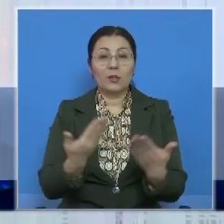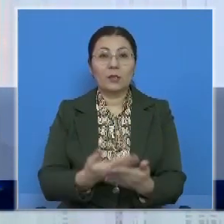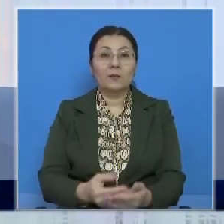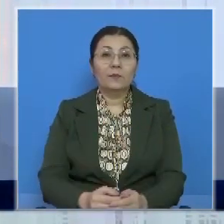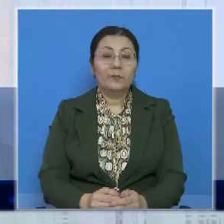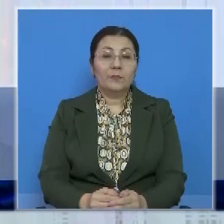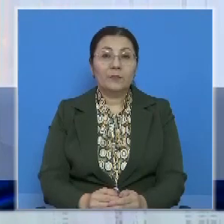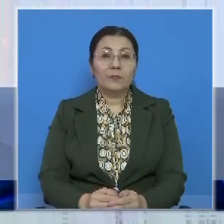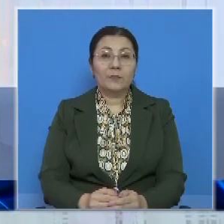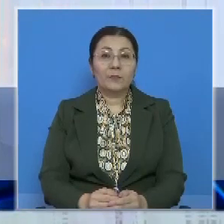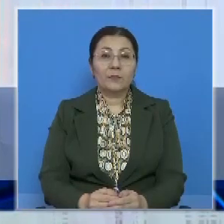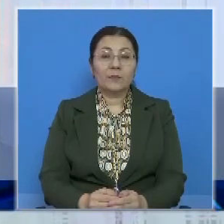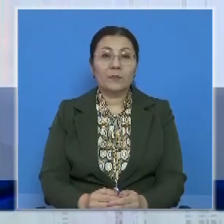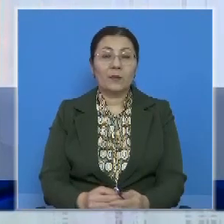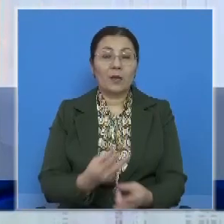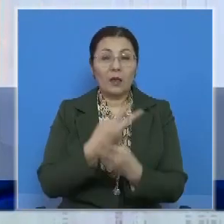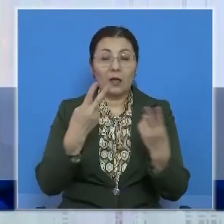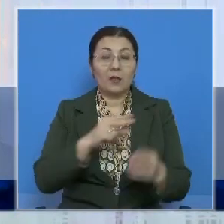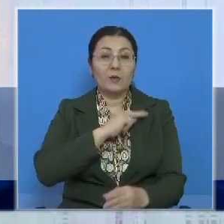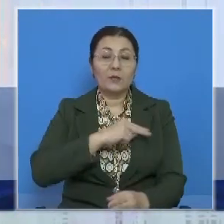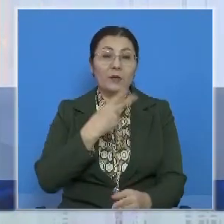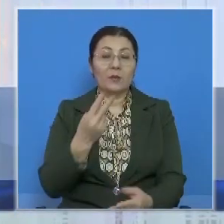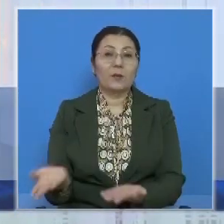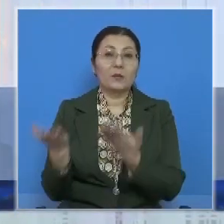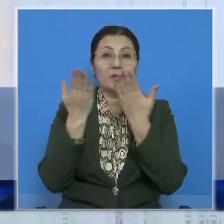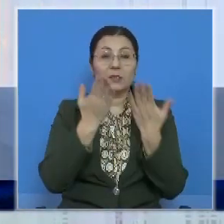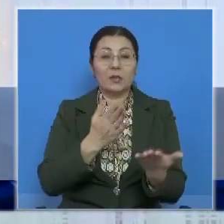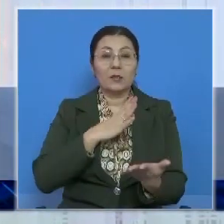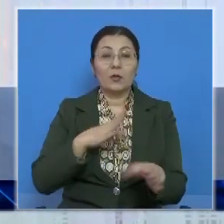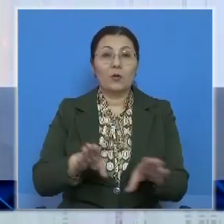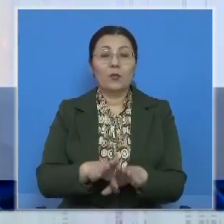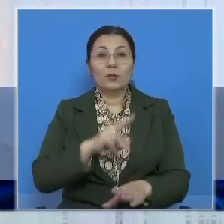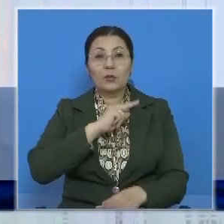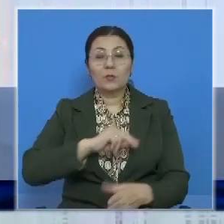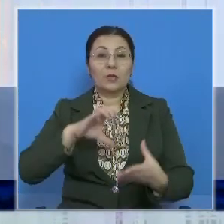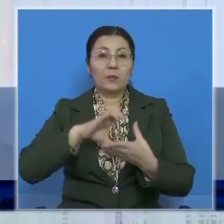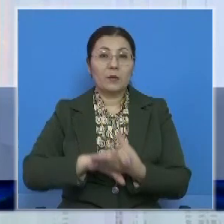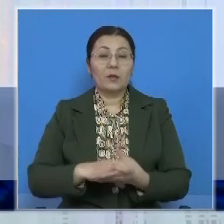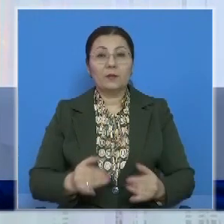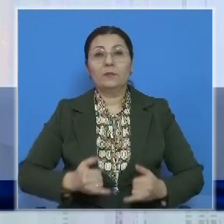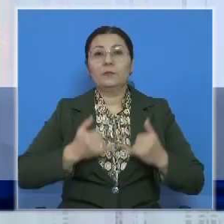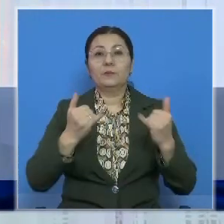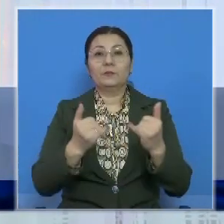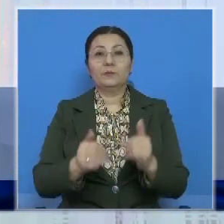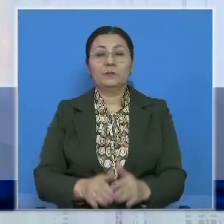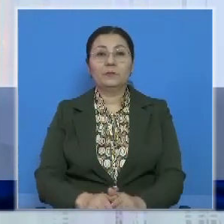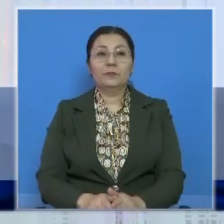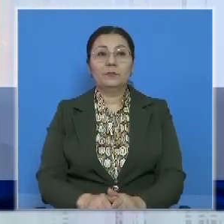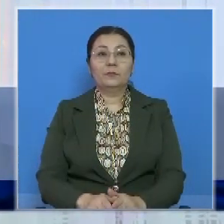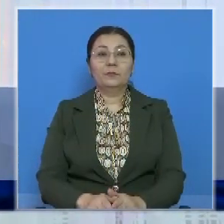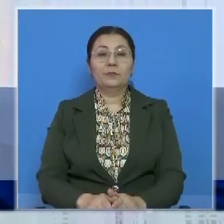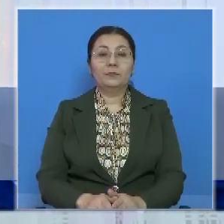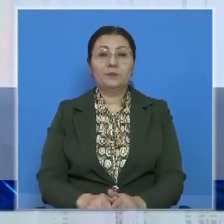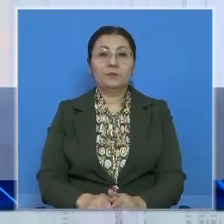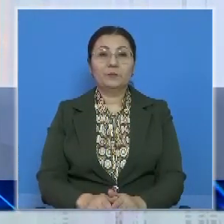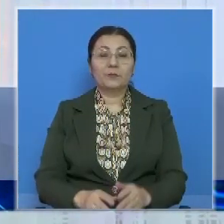көп. Олар да біздерді өздеріне шақырып жатыр осындай жұмыстармен танысу үшін. Алла берсе ояқта да